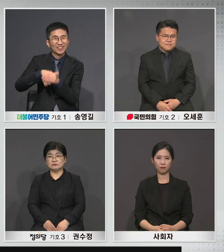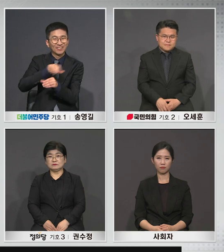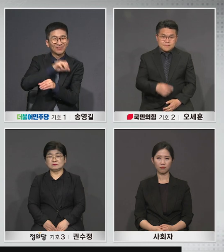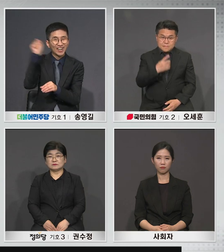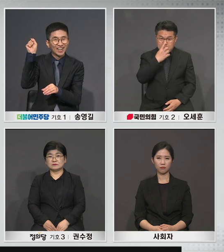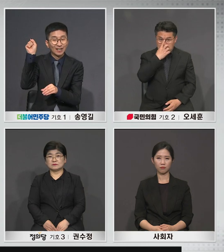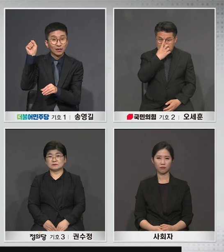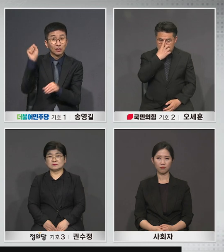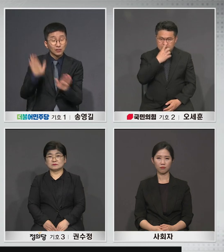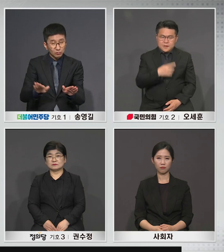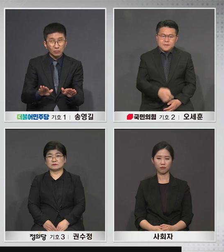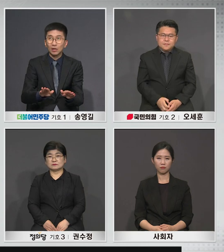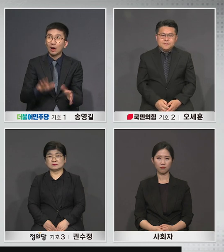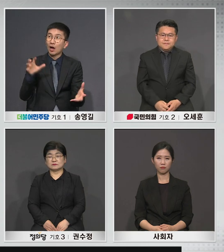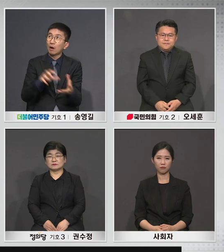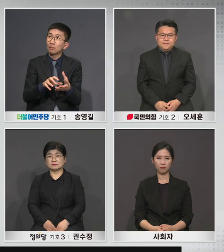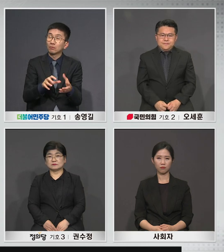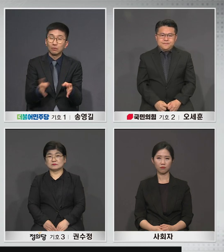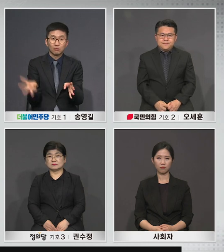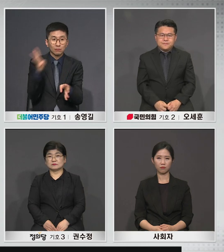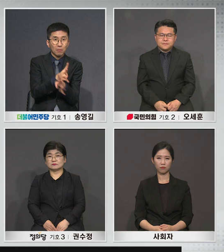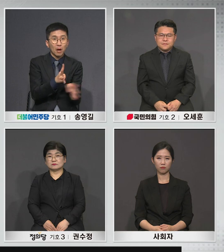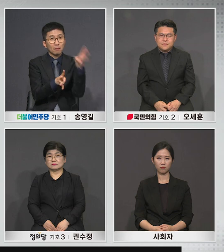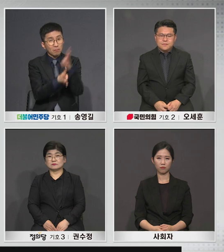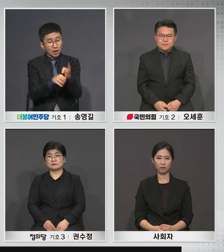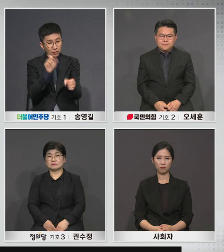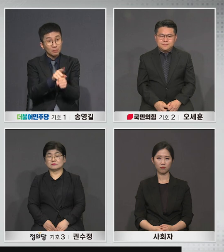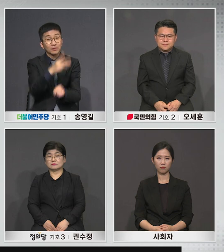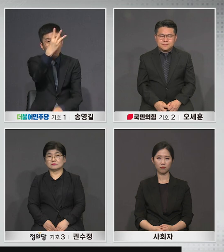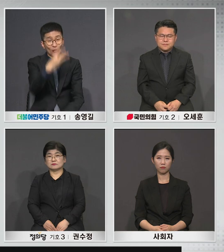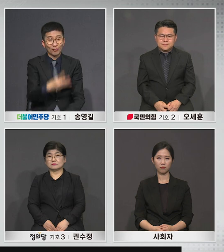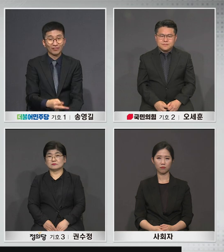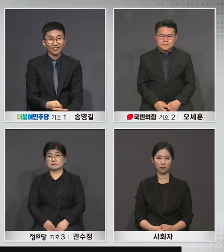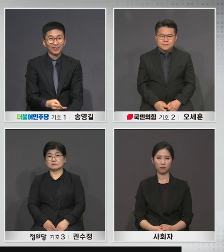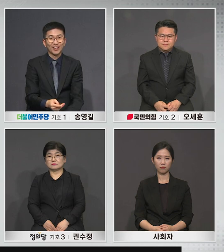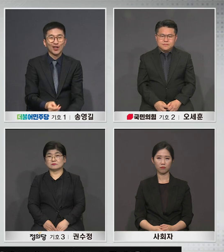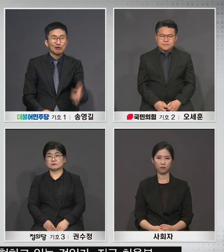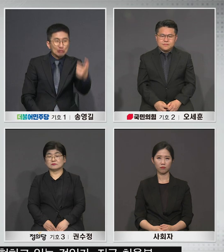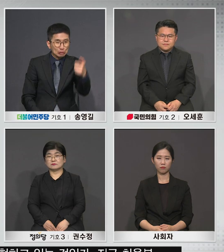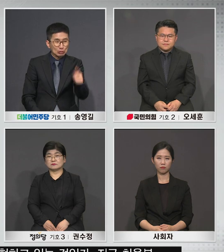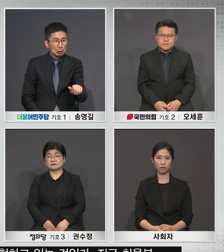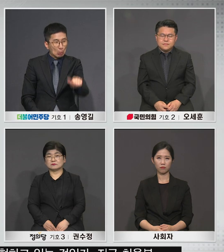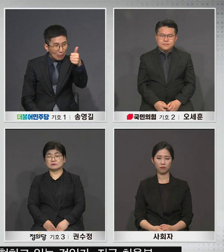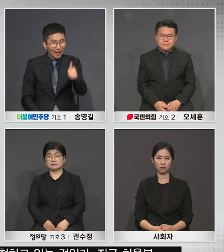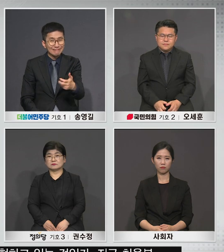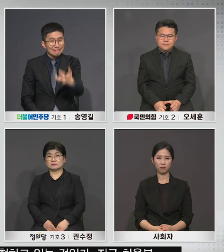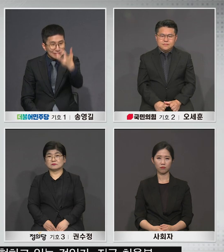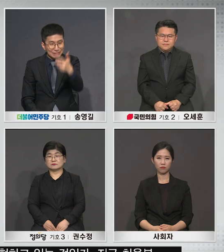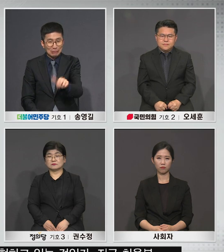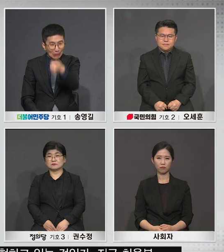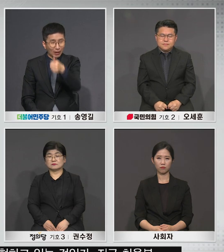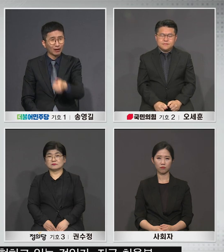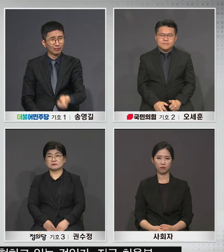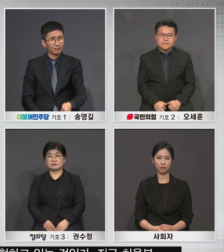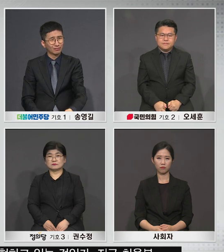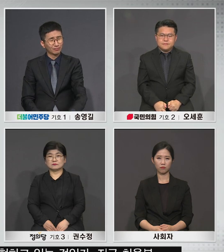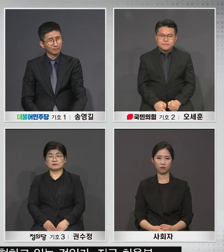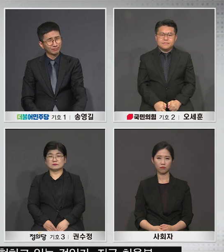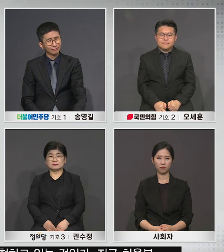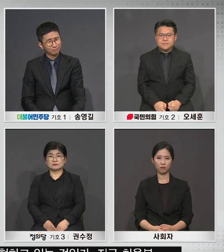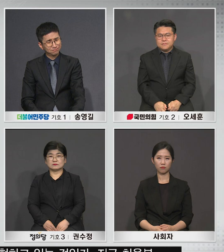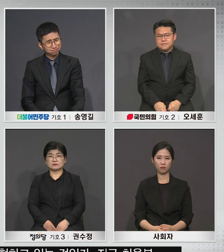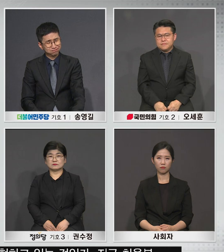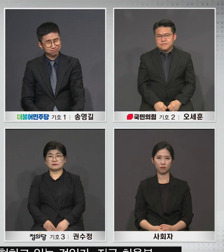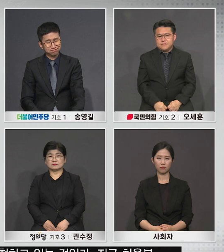3선인데 어찌 됐든. 이렇게 조금조금 60명, 500명 이렇게 하고 있는 것이 과연 맞는 것인가. 그리고